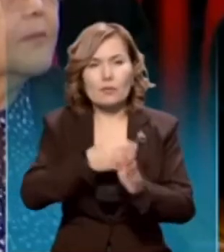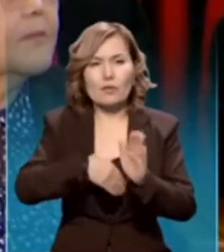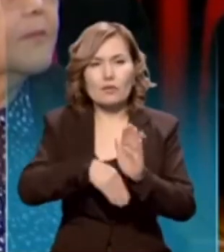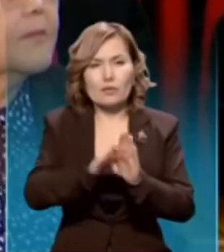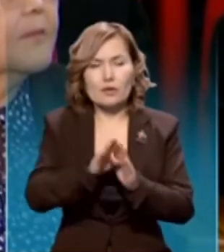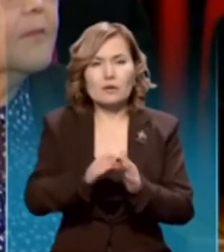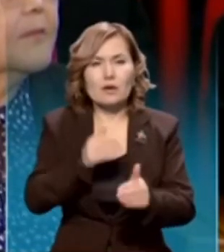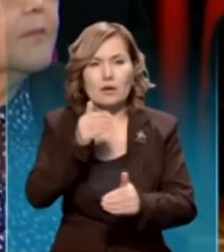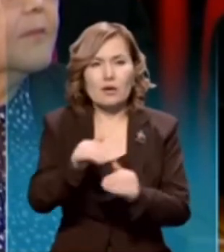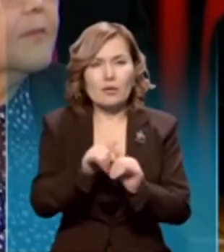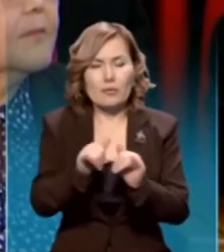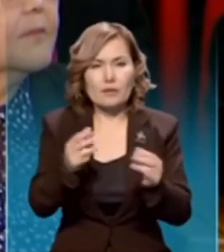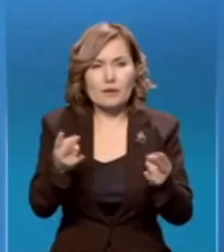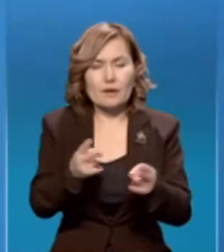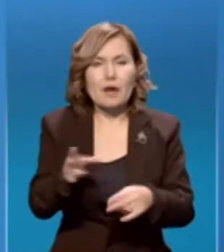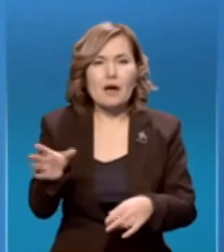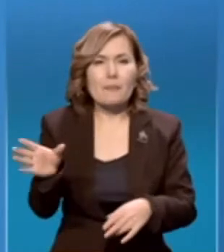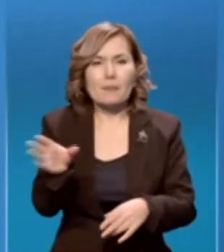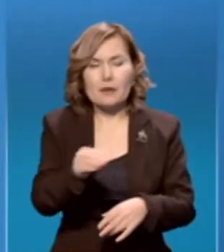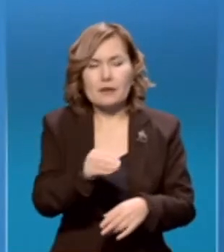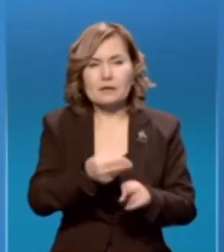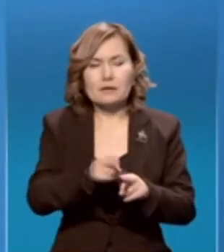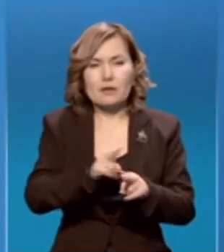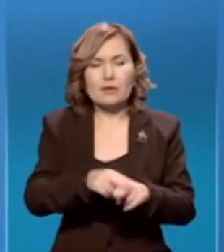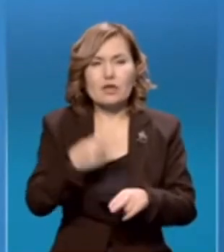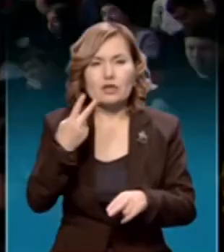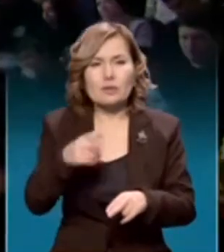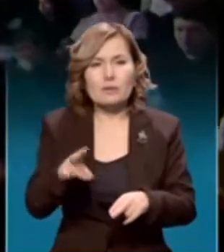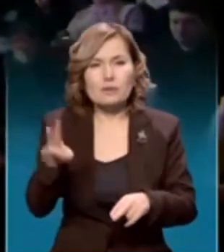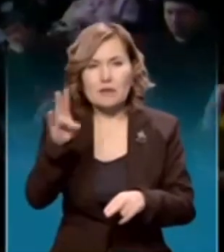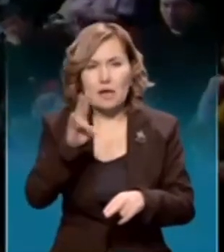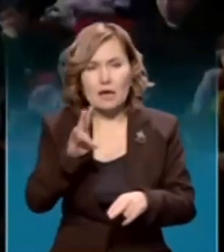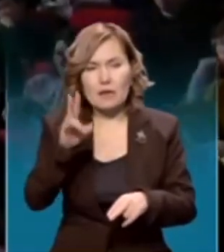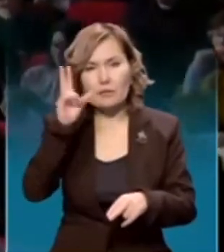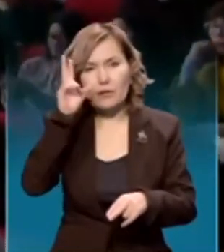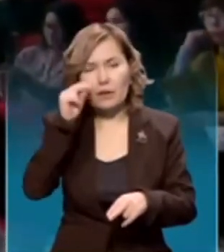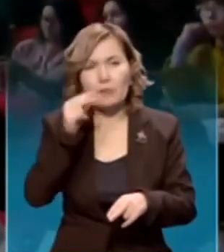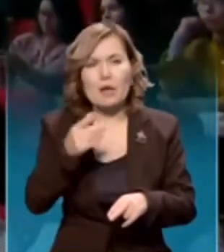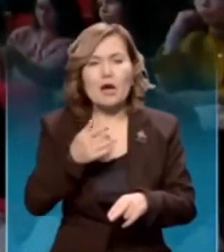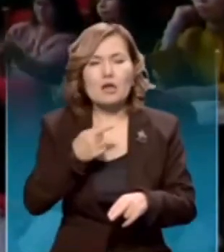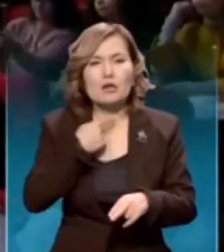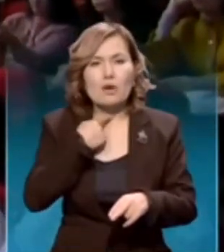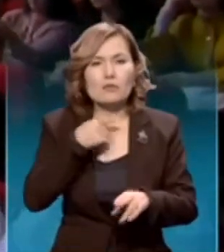Бір кісідей бәріміз 20 қарашада дауысымызды берейік.